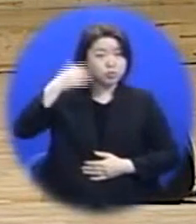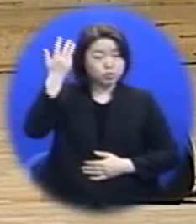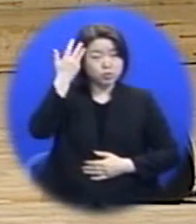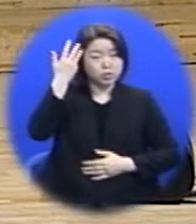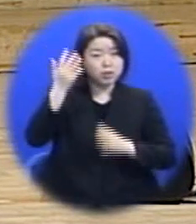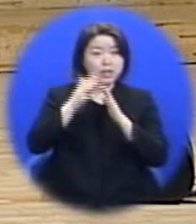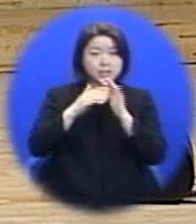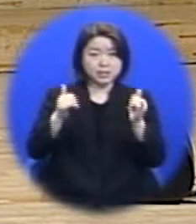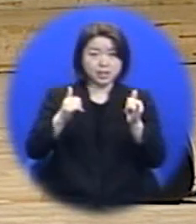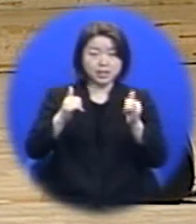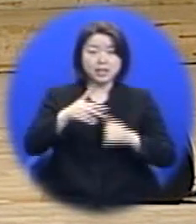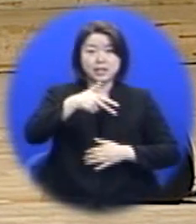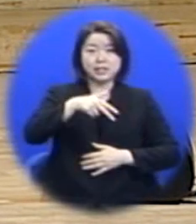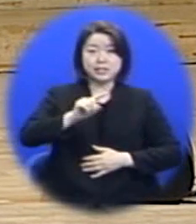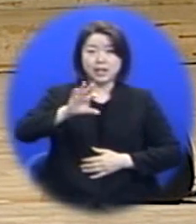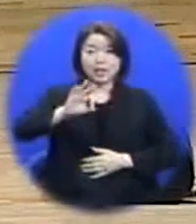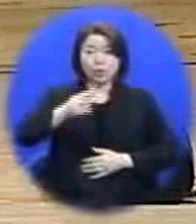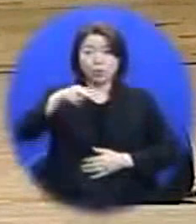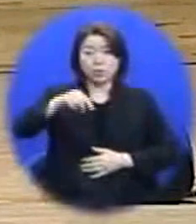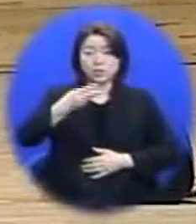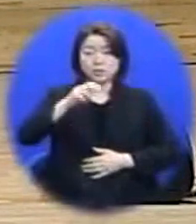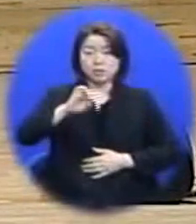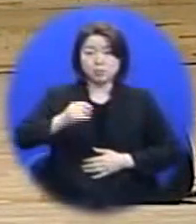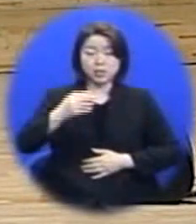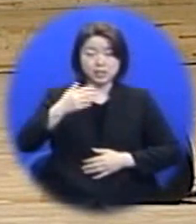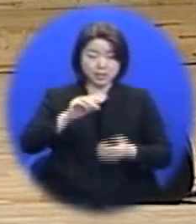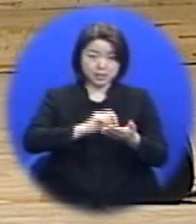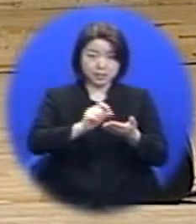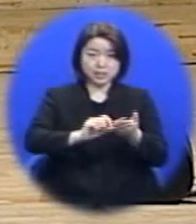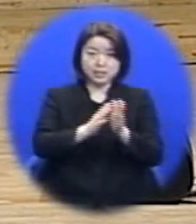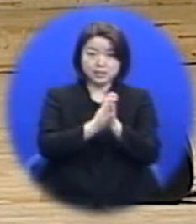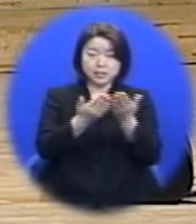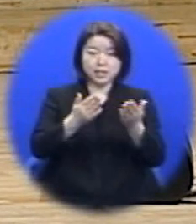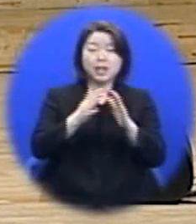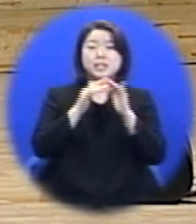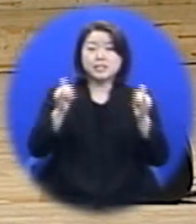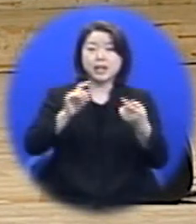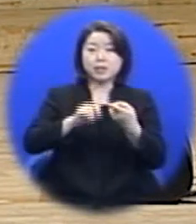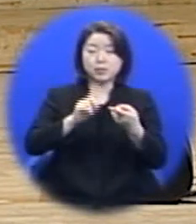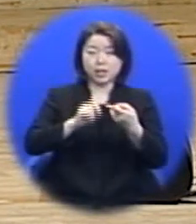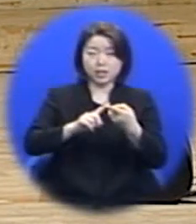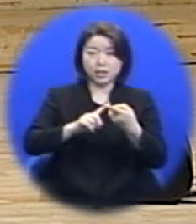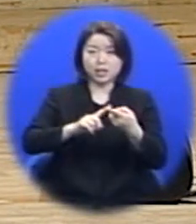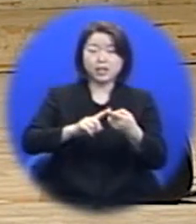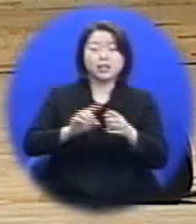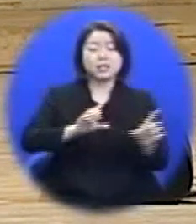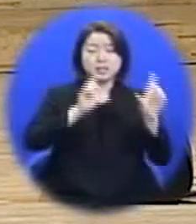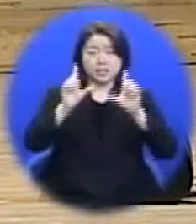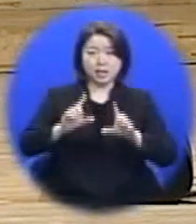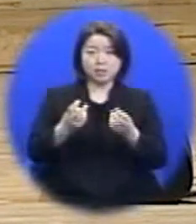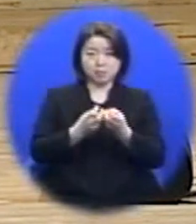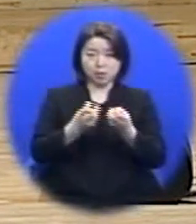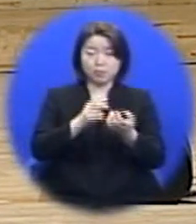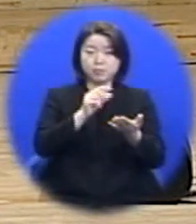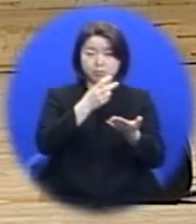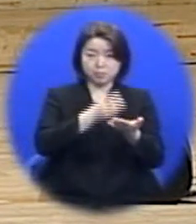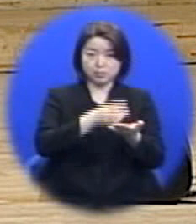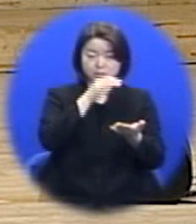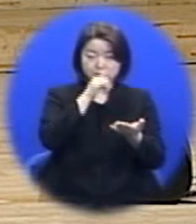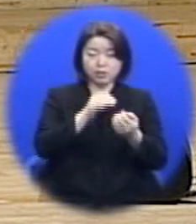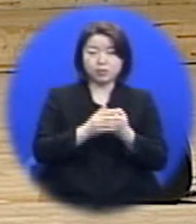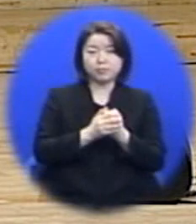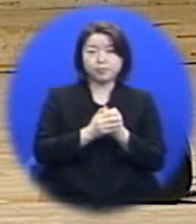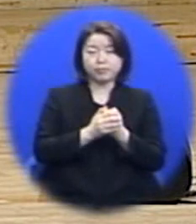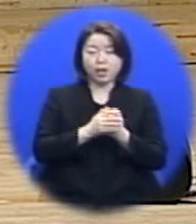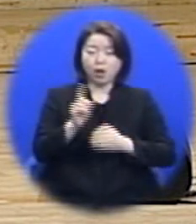자오스린 교수가 쓴 사람답게 산다는 것이라는 책에 어느 교수님이 학생들에게 두 가지 질문을